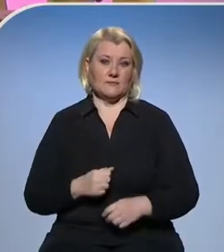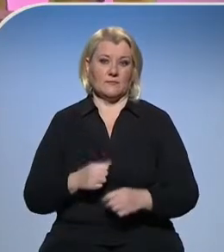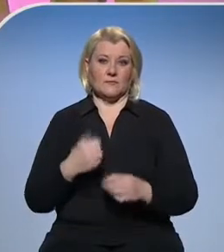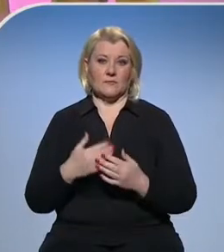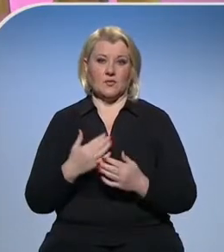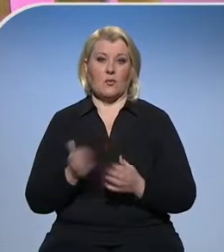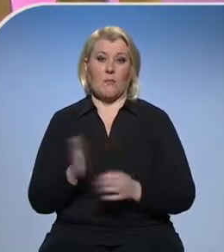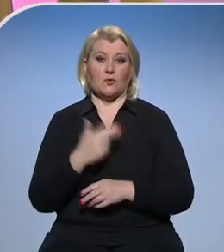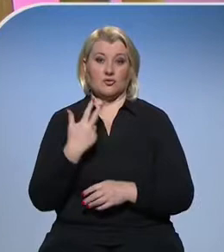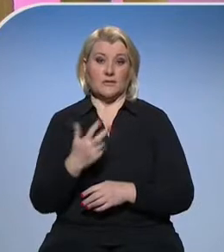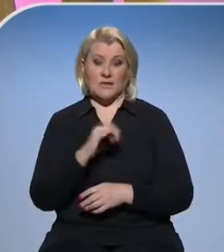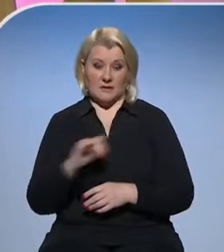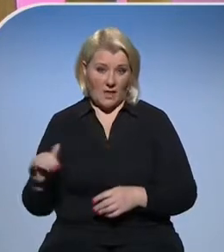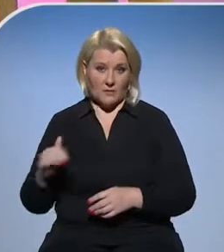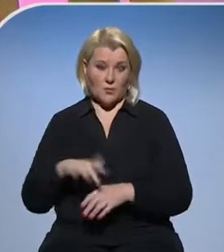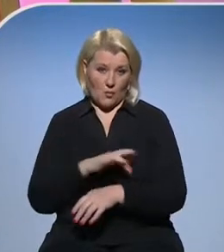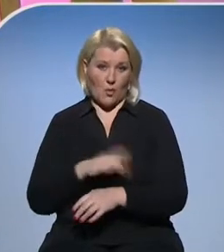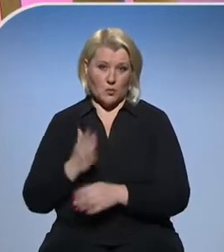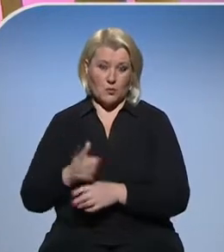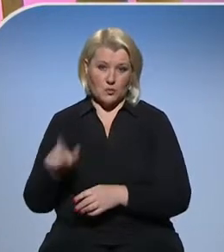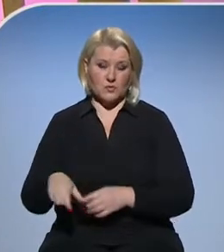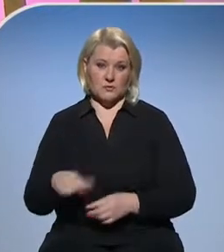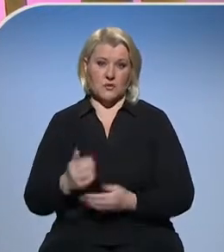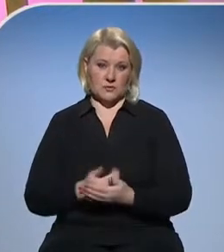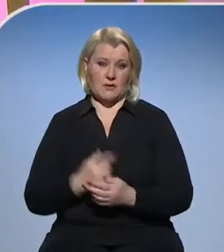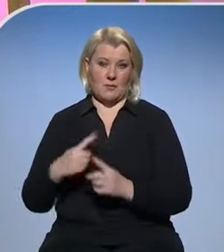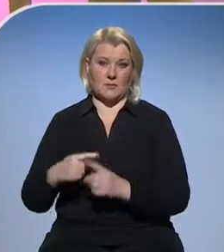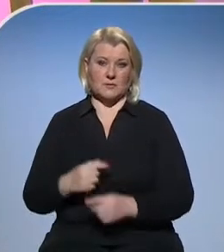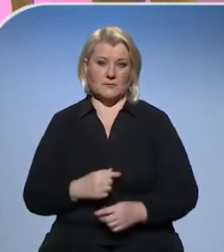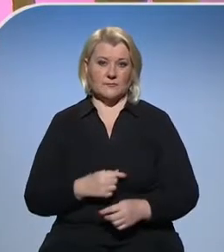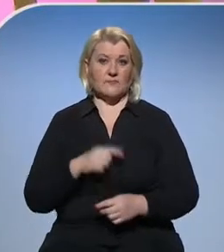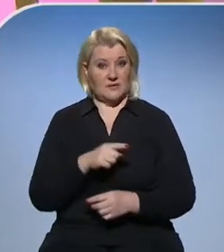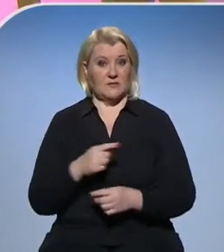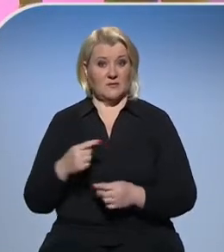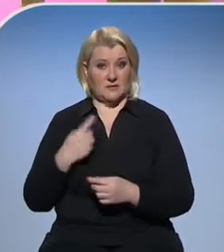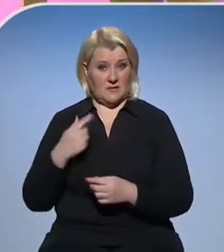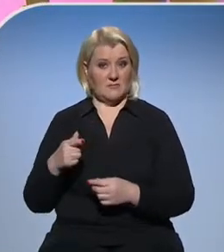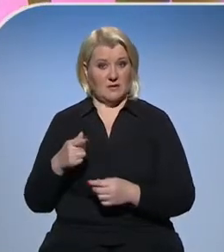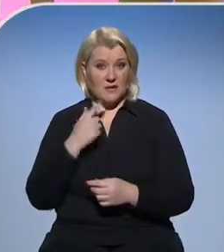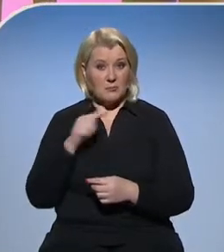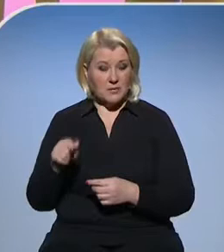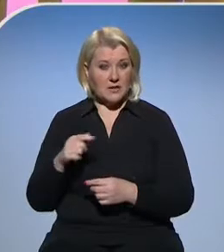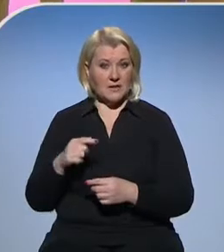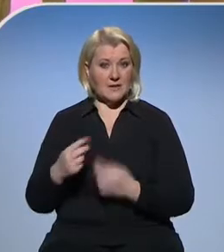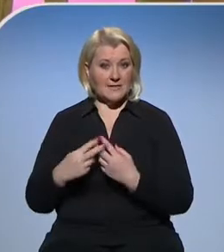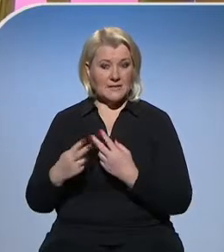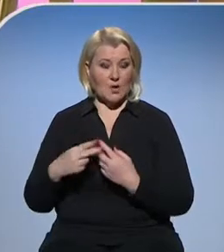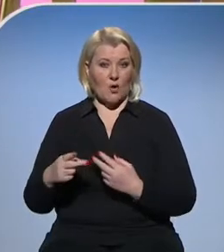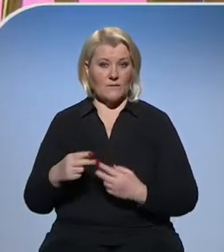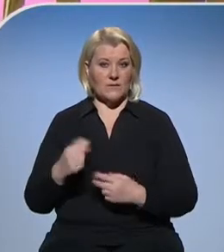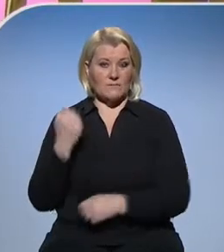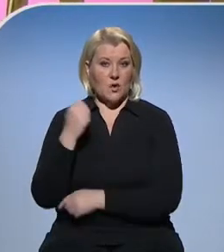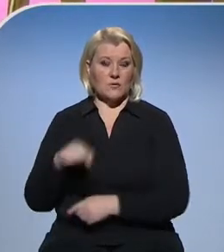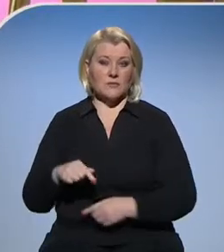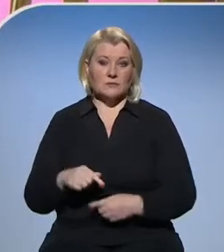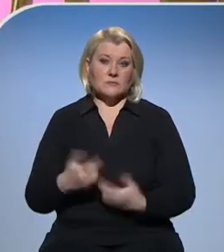až budete do důchodu, tak by měli. A podpořil byste ty trošku rizikovější fondy? Tak určitě pro mladšího člověka,